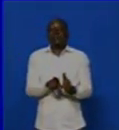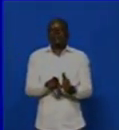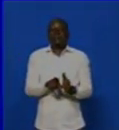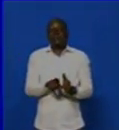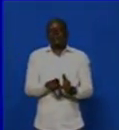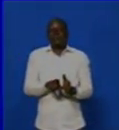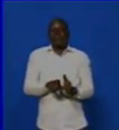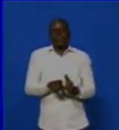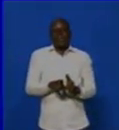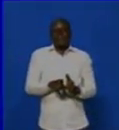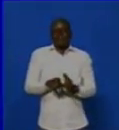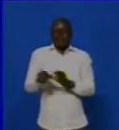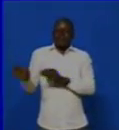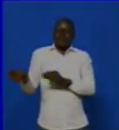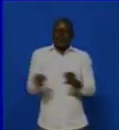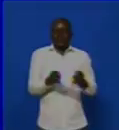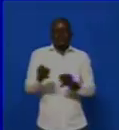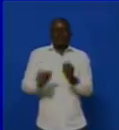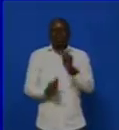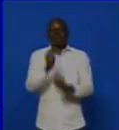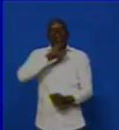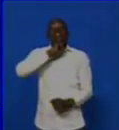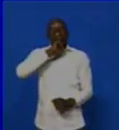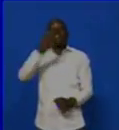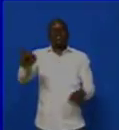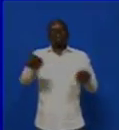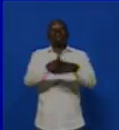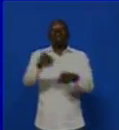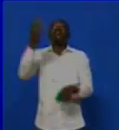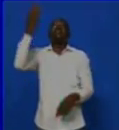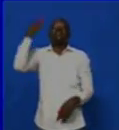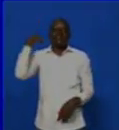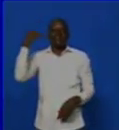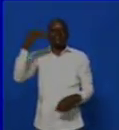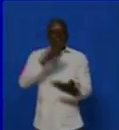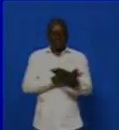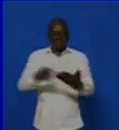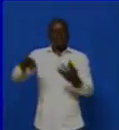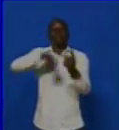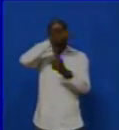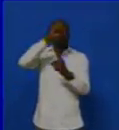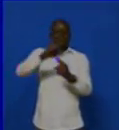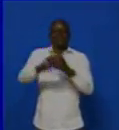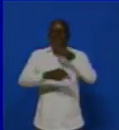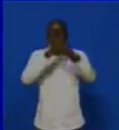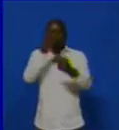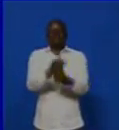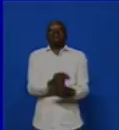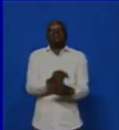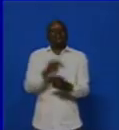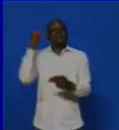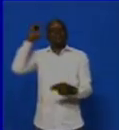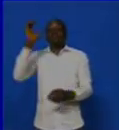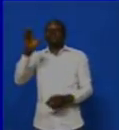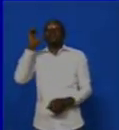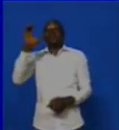Le mouvement « Plus rien ne sera comme avant » a donné sa lecture de la situation nationale lors d'une conférence de